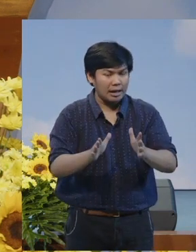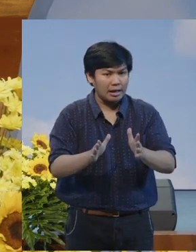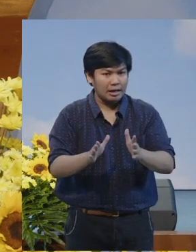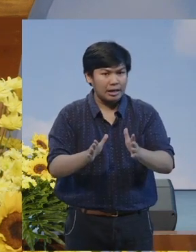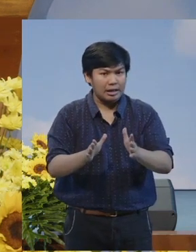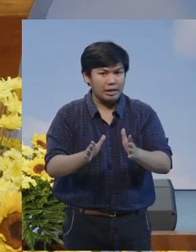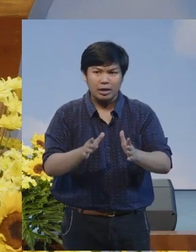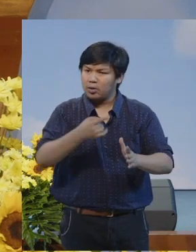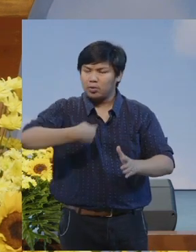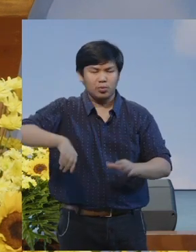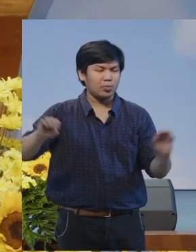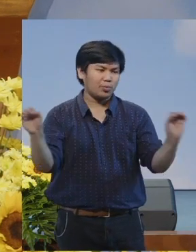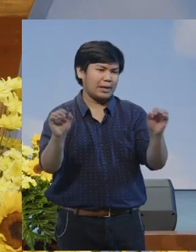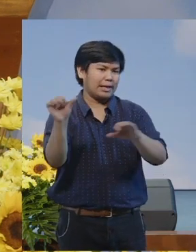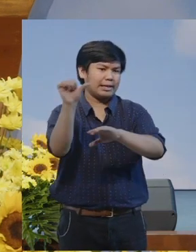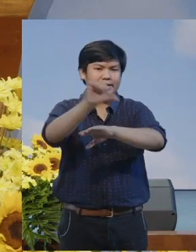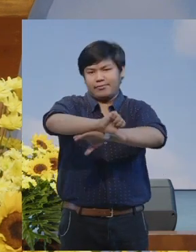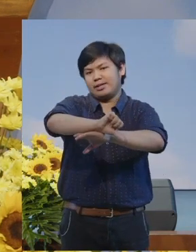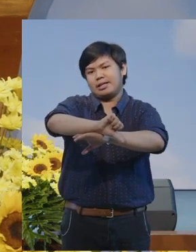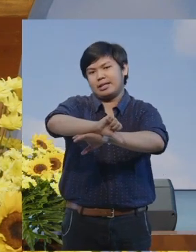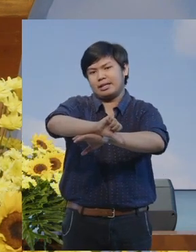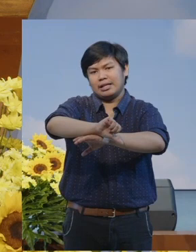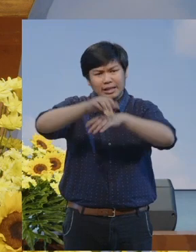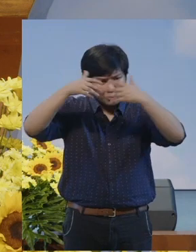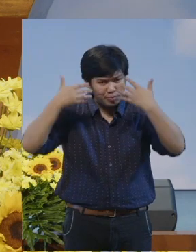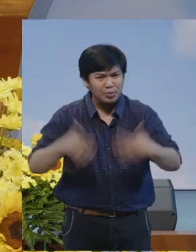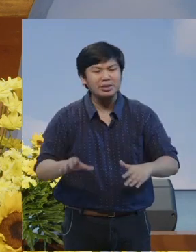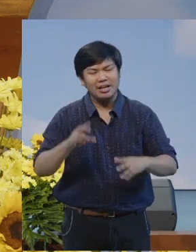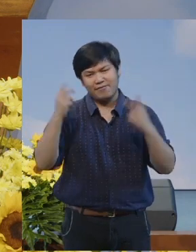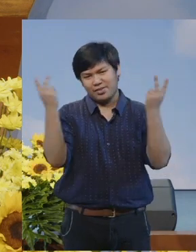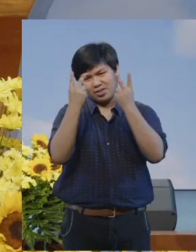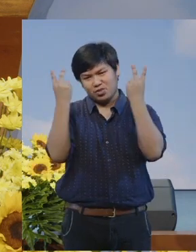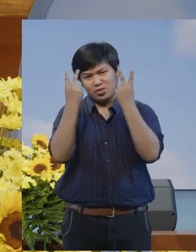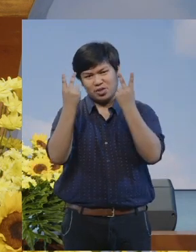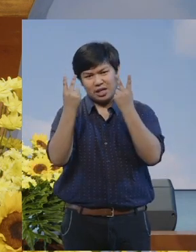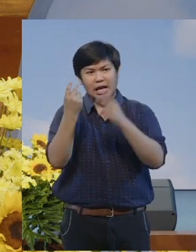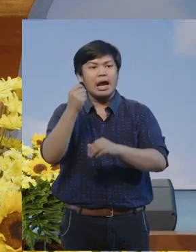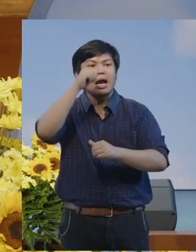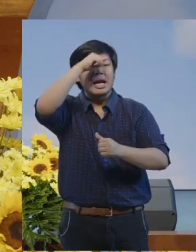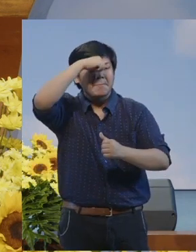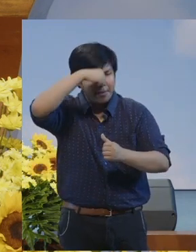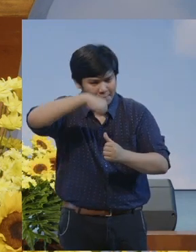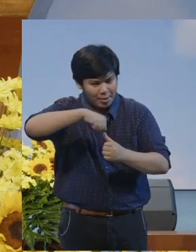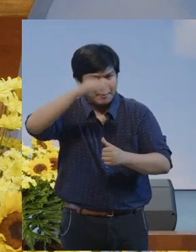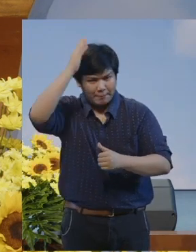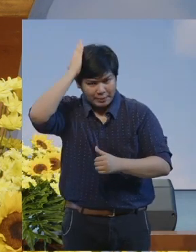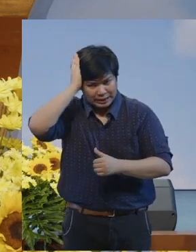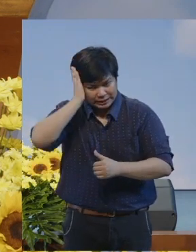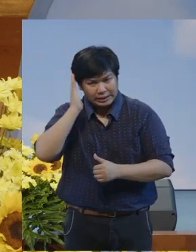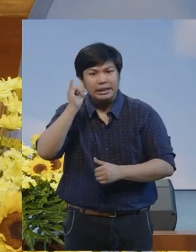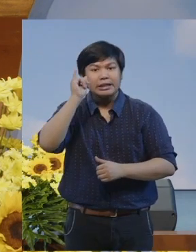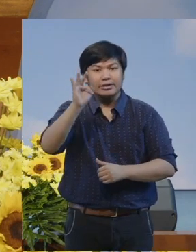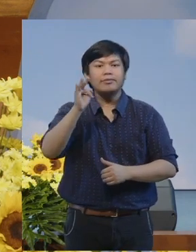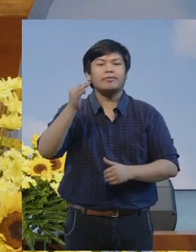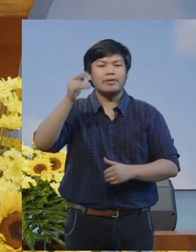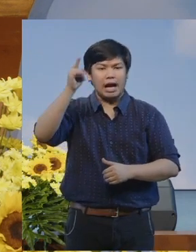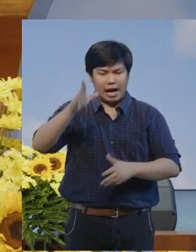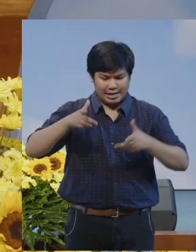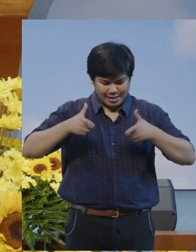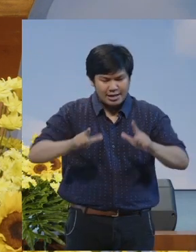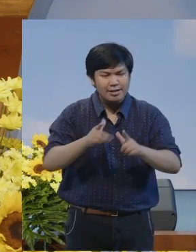po tayo matatalo. Tandaan po ninyo yun. Kung meron mang pinahintulot na paghihirap sa inyo ang